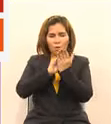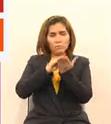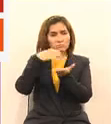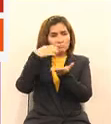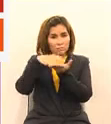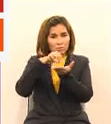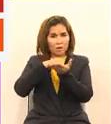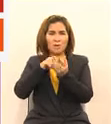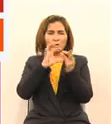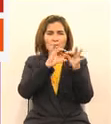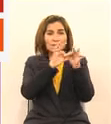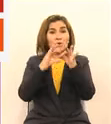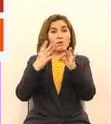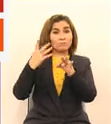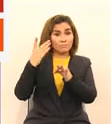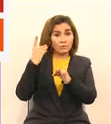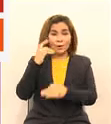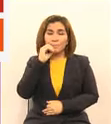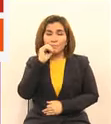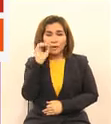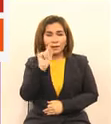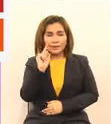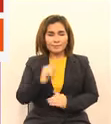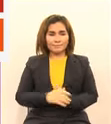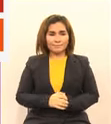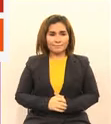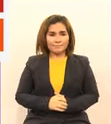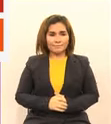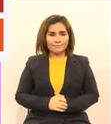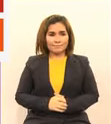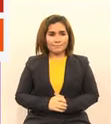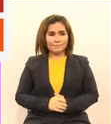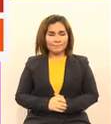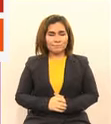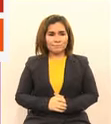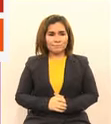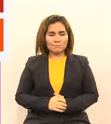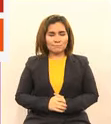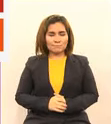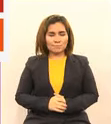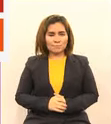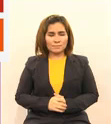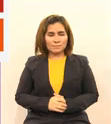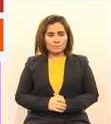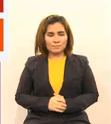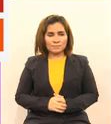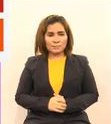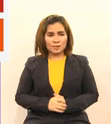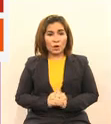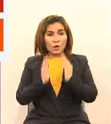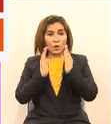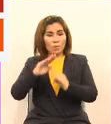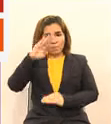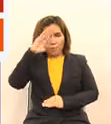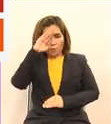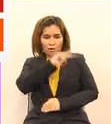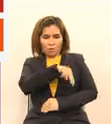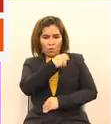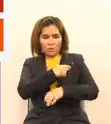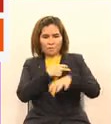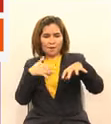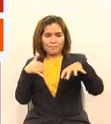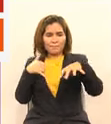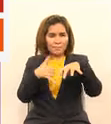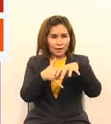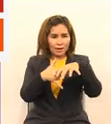ะครับว่าของเรานี่ถ้าดูในจำนวนผู้ที่มีอาการหรือมาที่โรงพยาบาลนะครับเนื่องจากเ